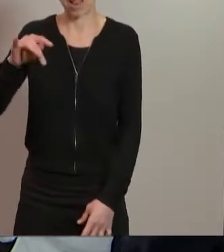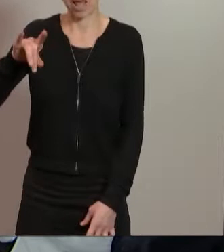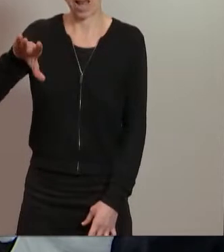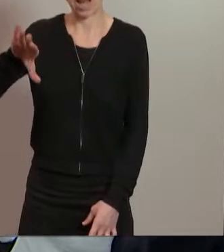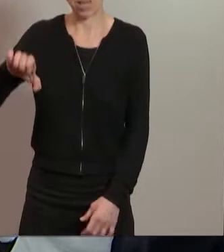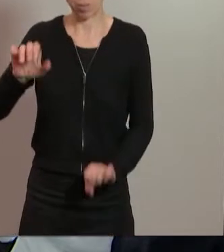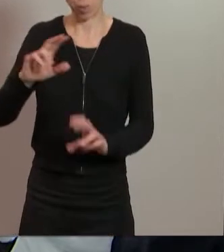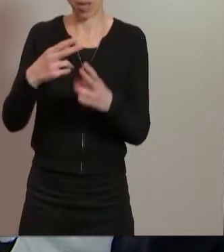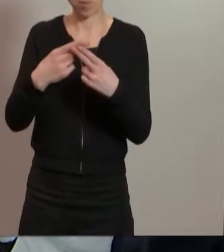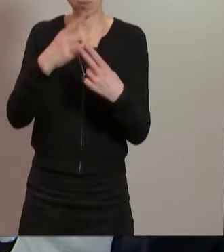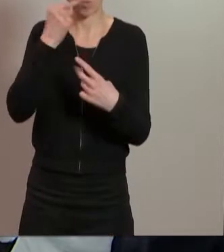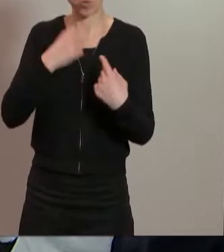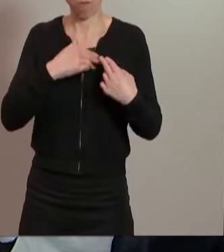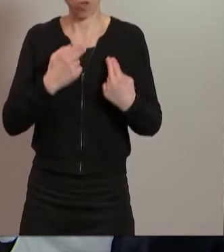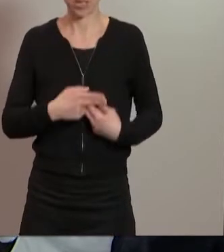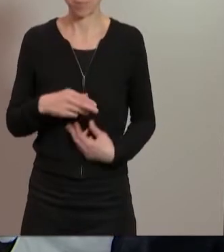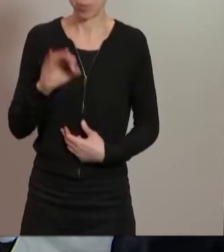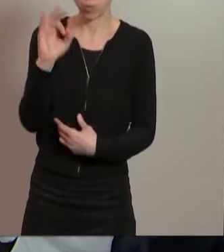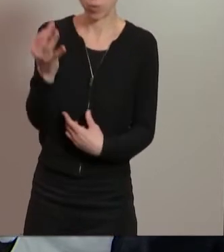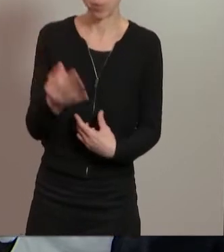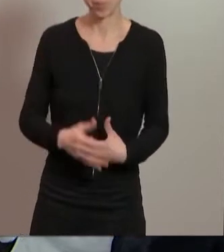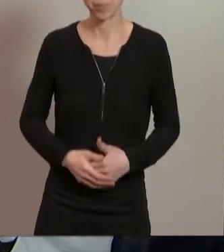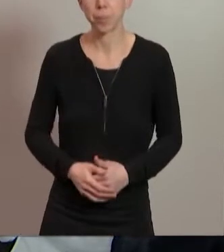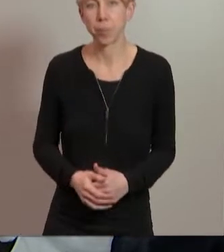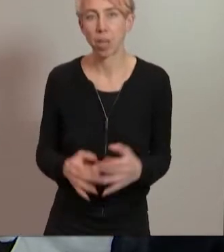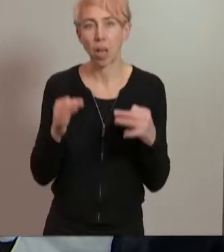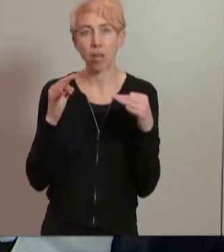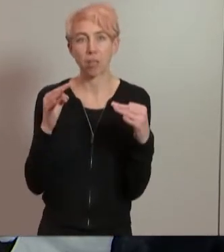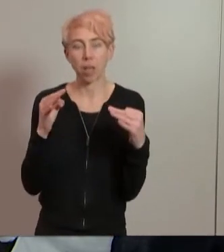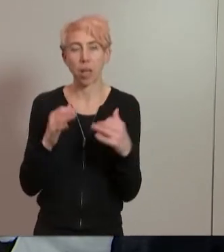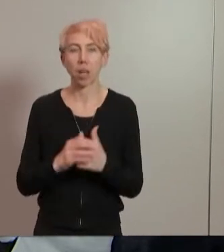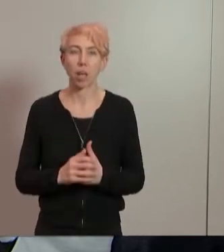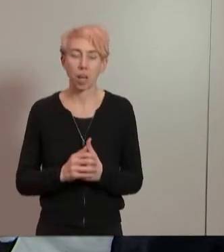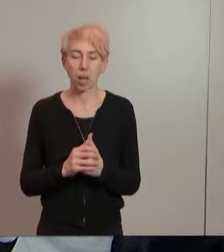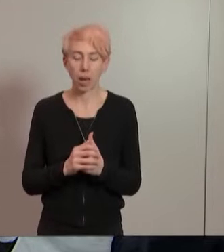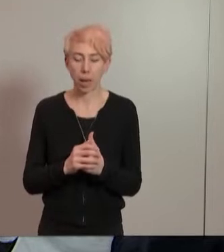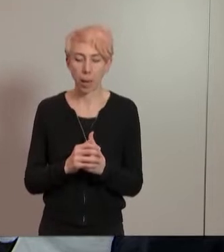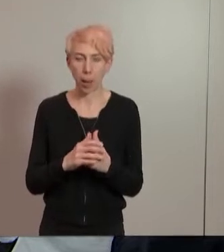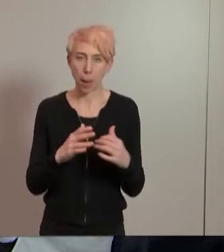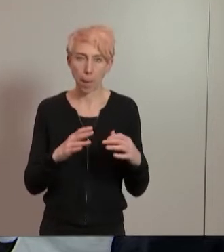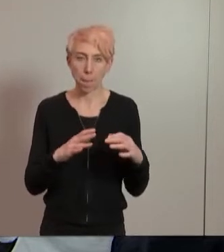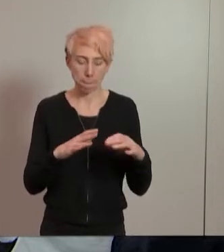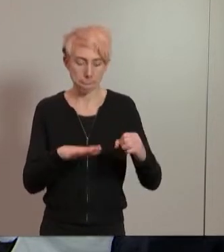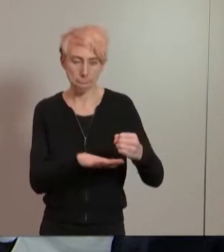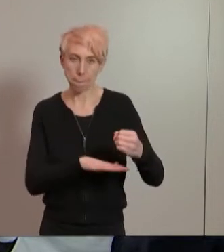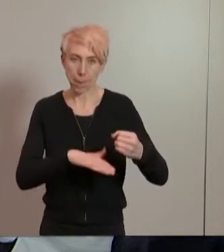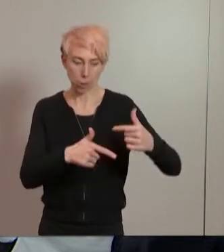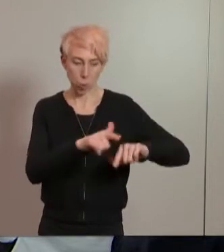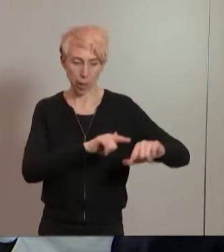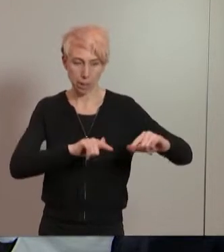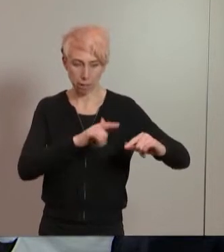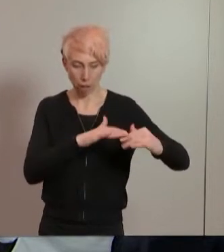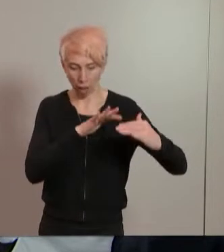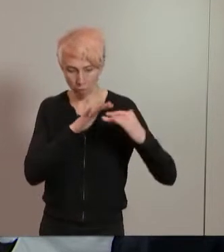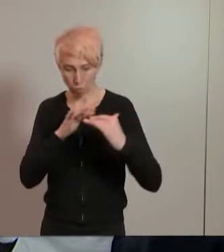Vendée. Oui. Par rapport à la révision des bases locatives, donc pour le moment, c'est impossible d'estimer l'impact que ça va